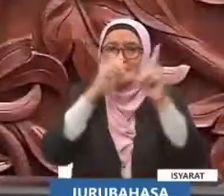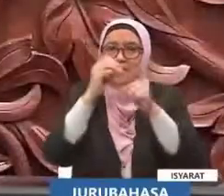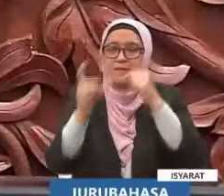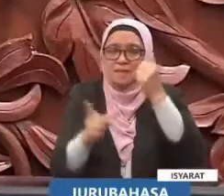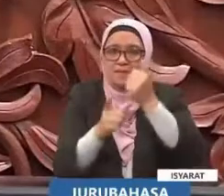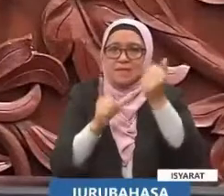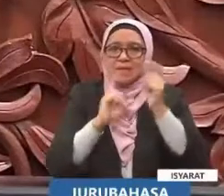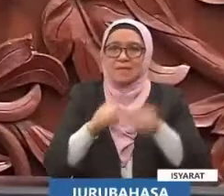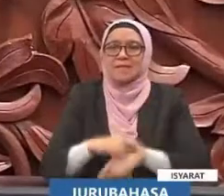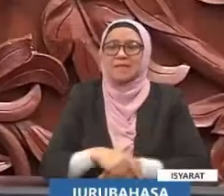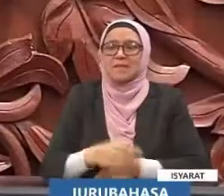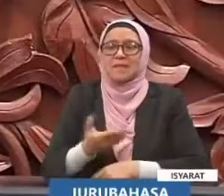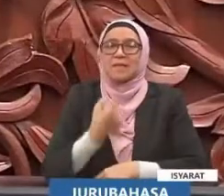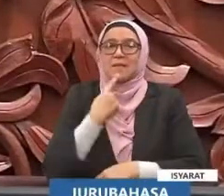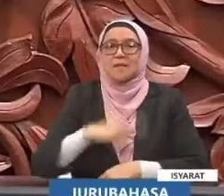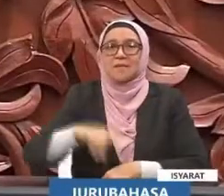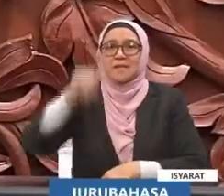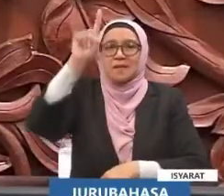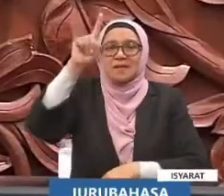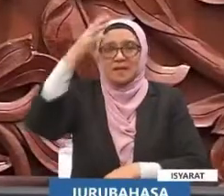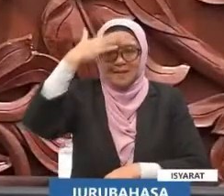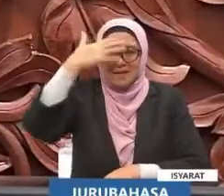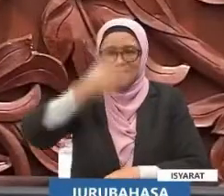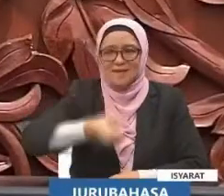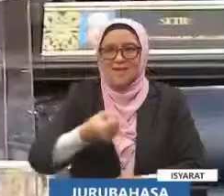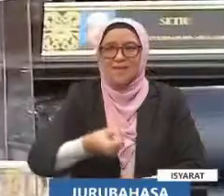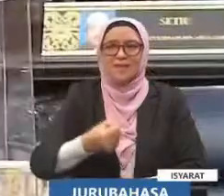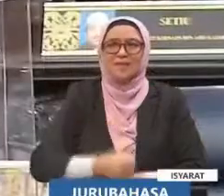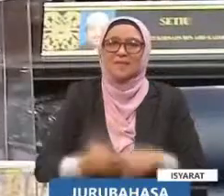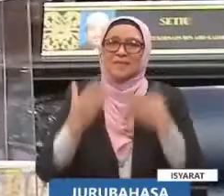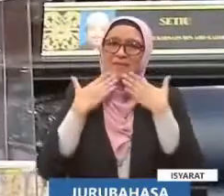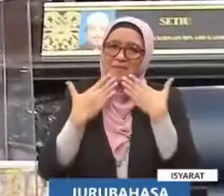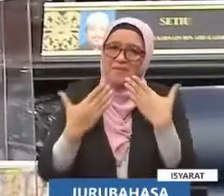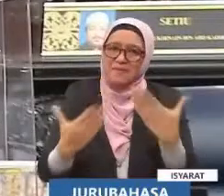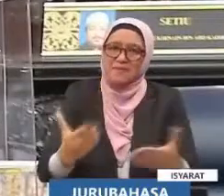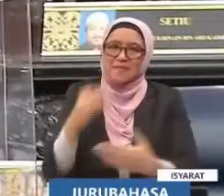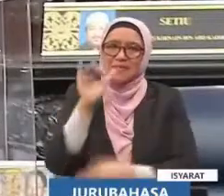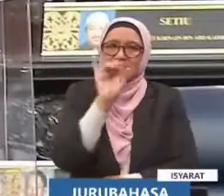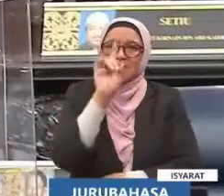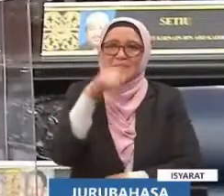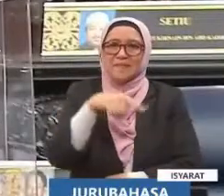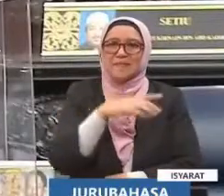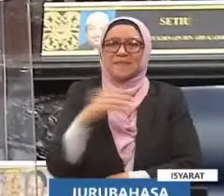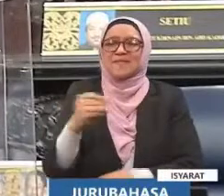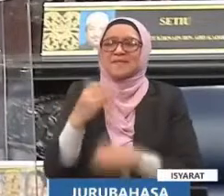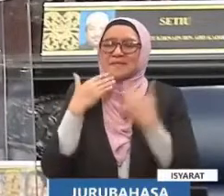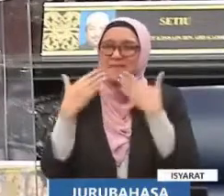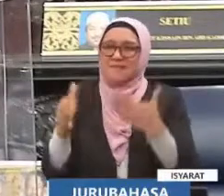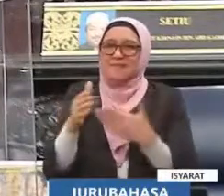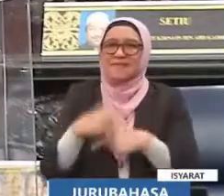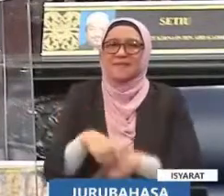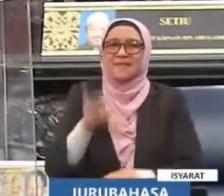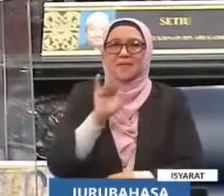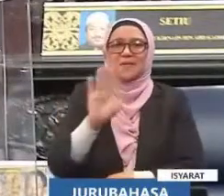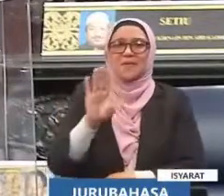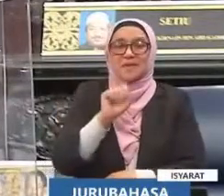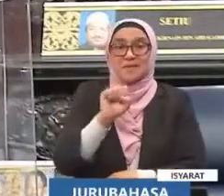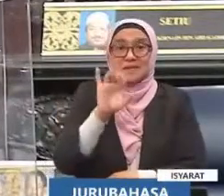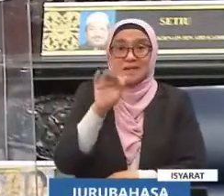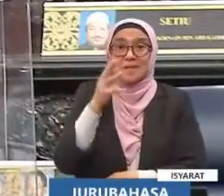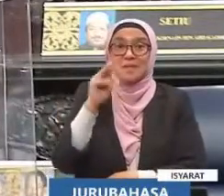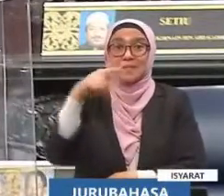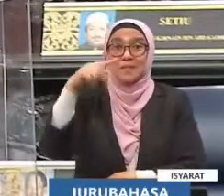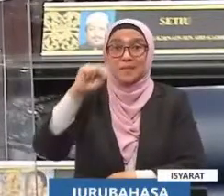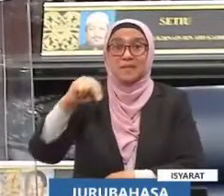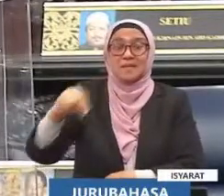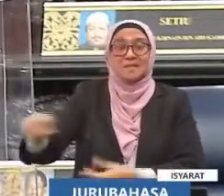sebelah barulah wassalamu'alaikum warahmatullahi wabarakatuh Makasih betul-betul tampil yang telah